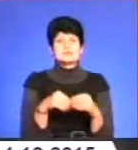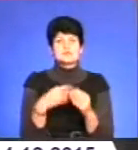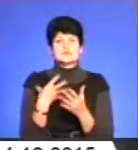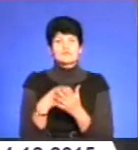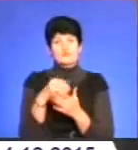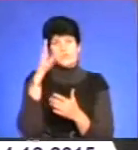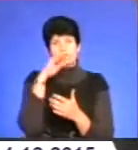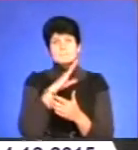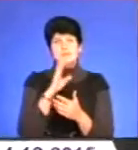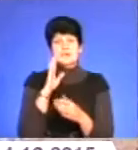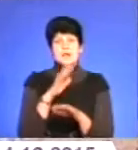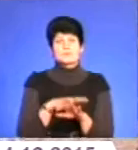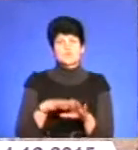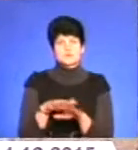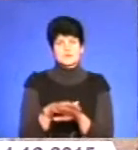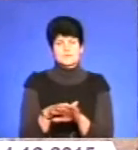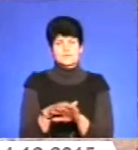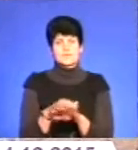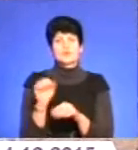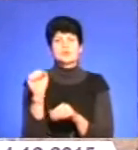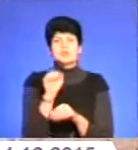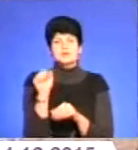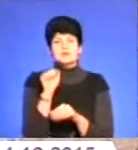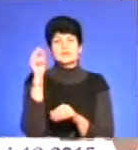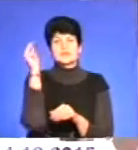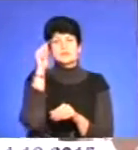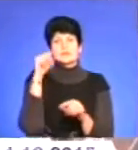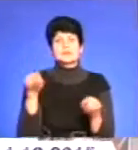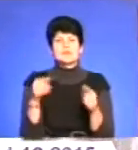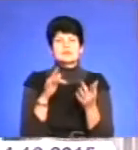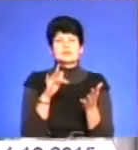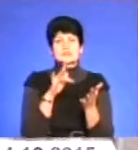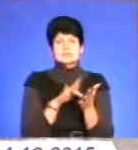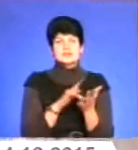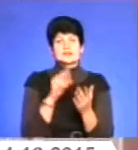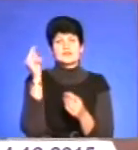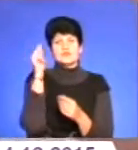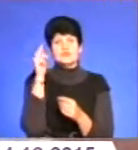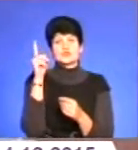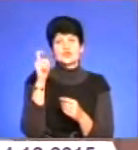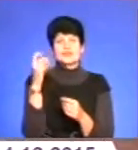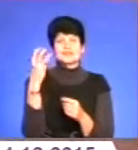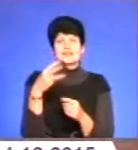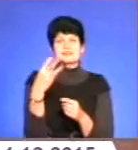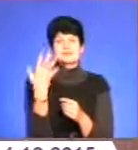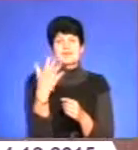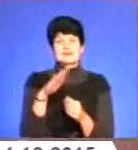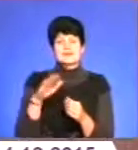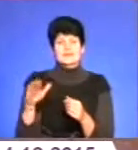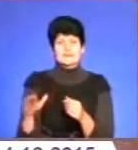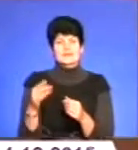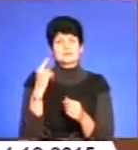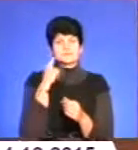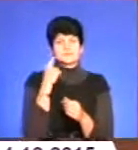батькам, суспільству. У Теребовлянському навчально-реабілітаційному центрі навчається 135 дітей з вадами слуху